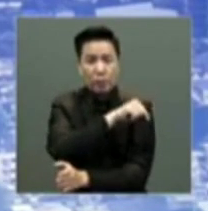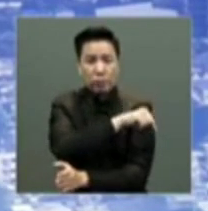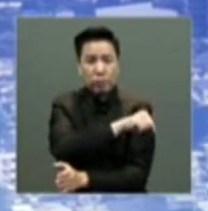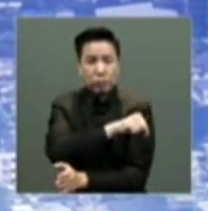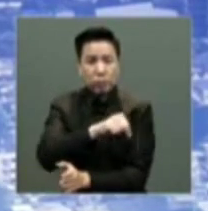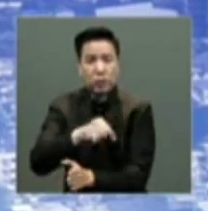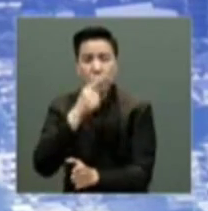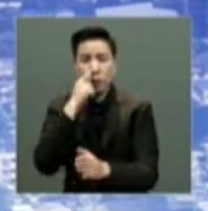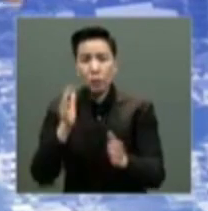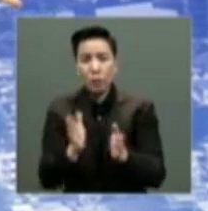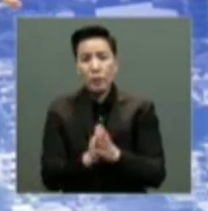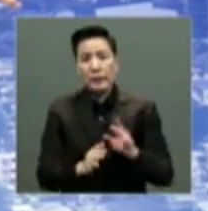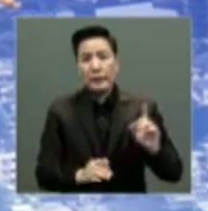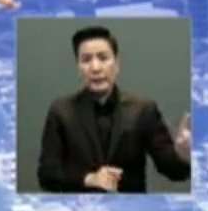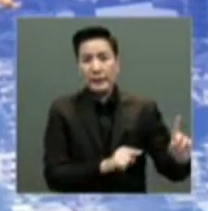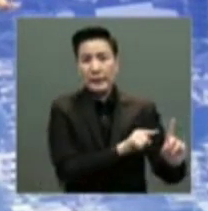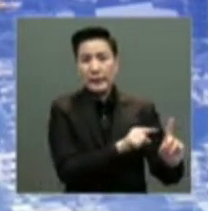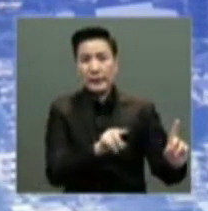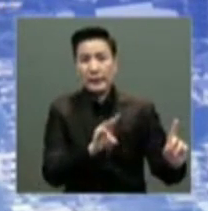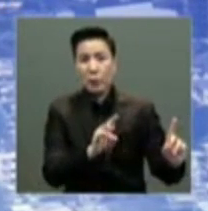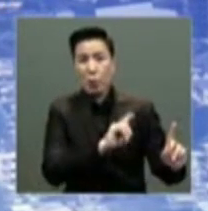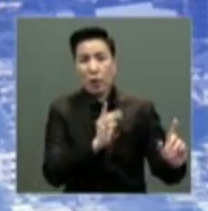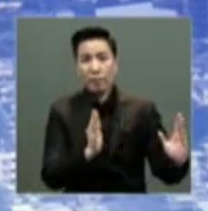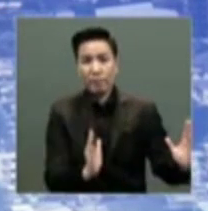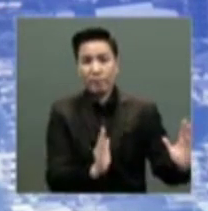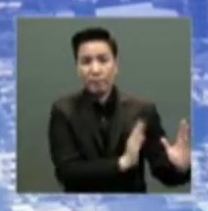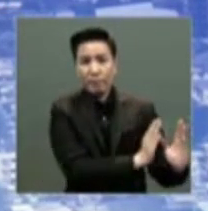วันที่แล้วถ้าเรารวมกันหลายๆวันนั้นนะฮะ 1ถึง 7